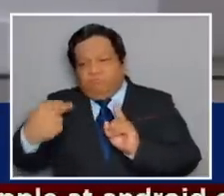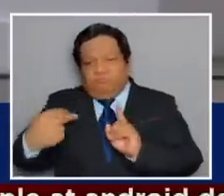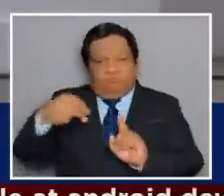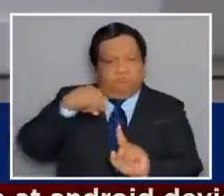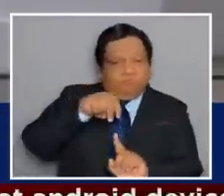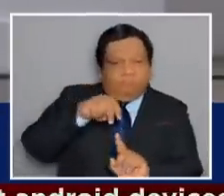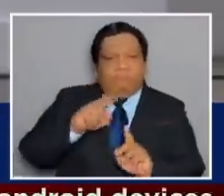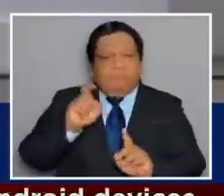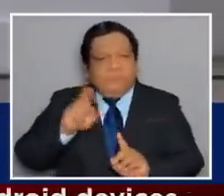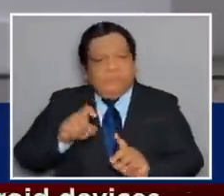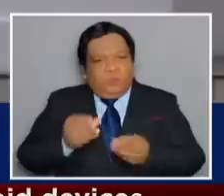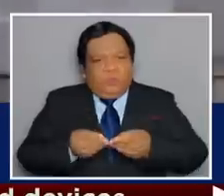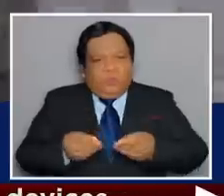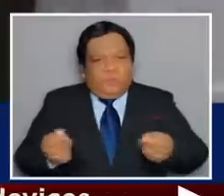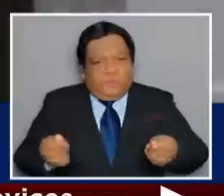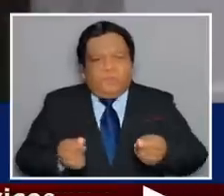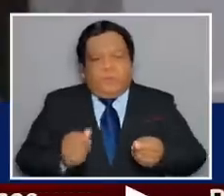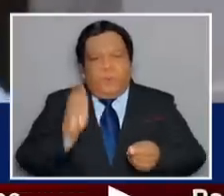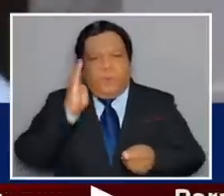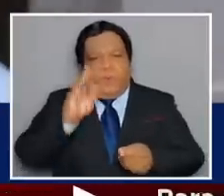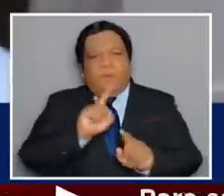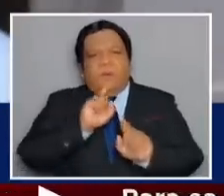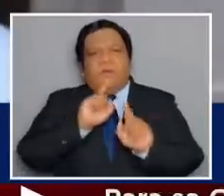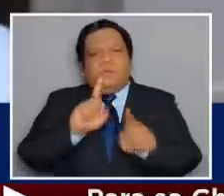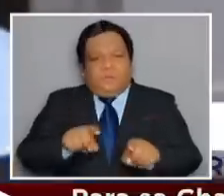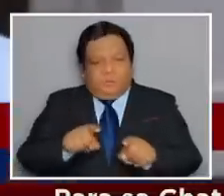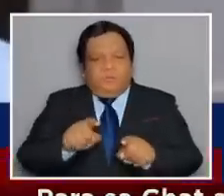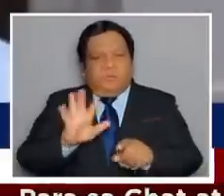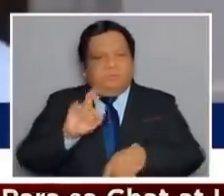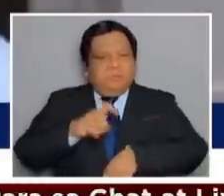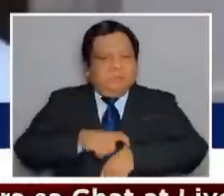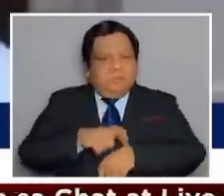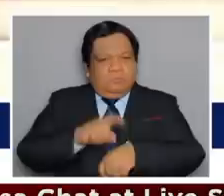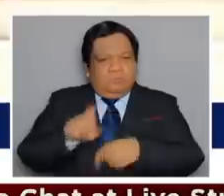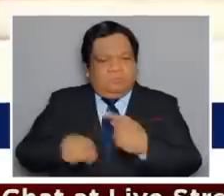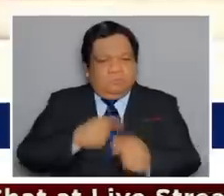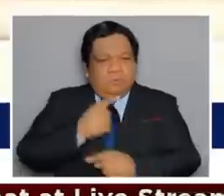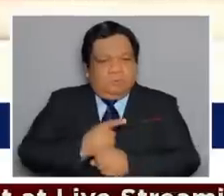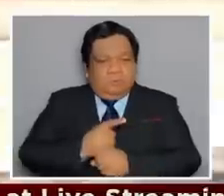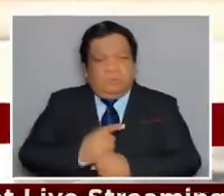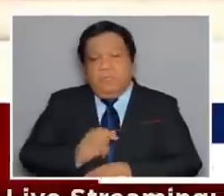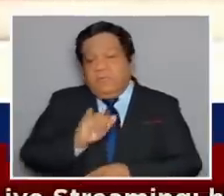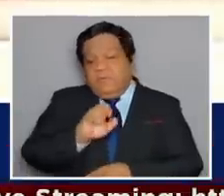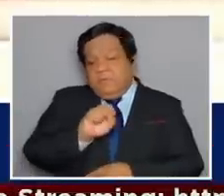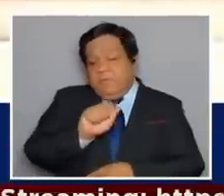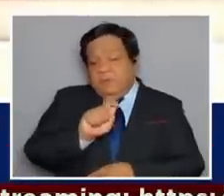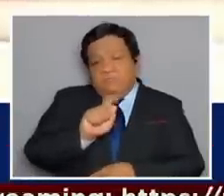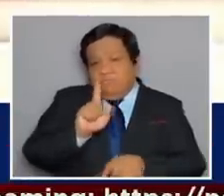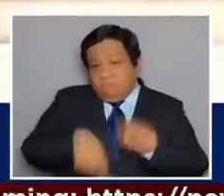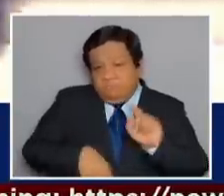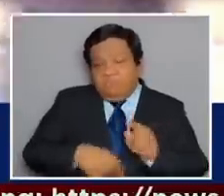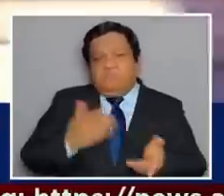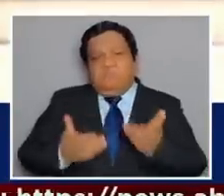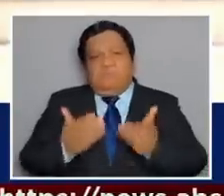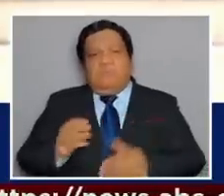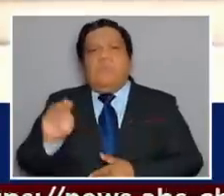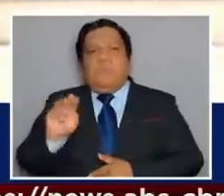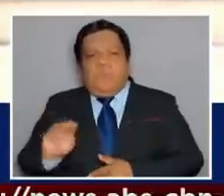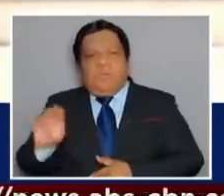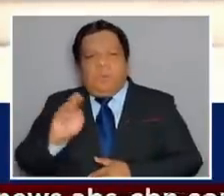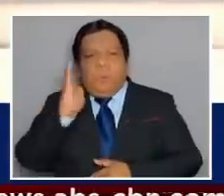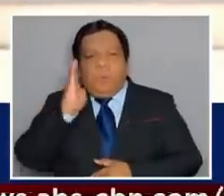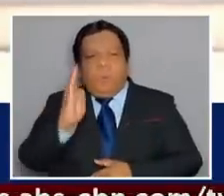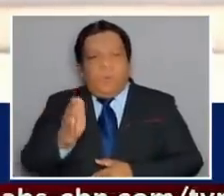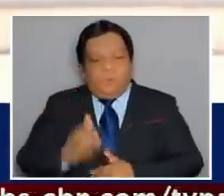And we will answer them in due time. Kung hindi namin matapos sa Sabado, then we make it Monday. Hindi rin muna sinabi ni Mabasa kung ilan